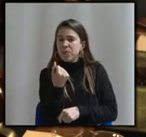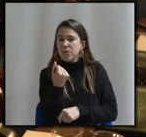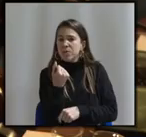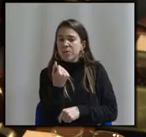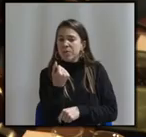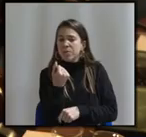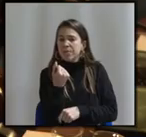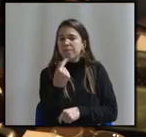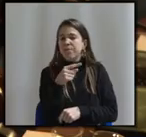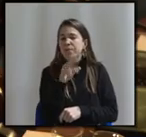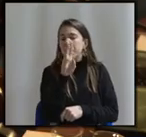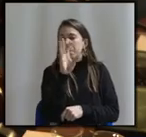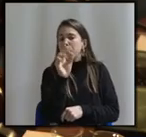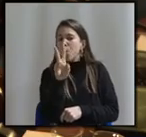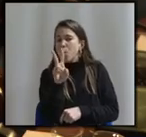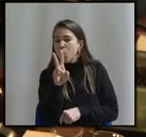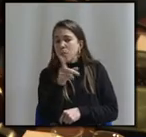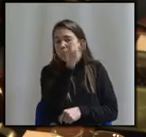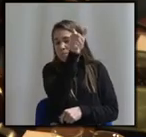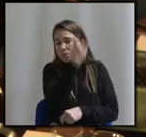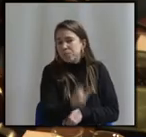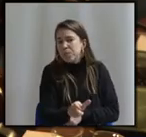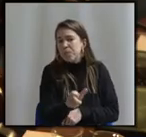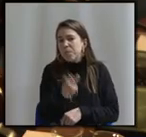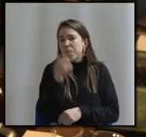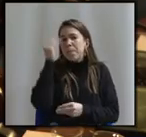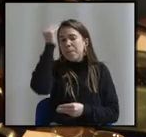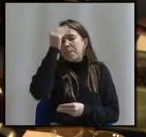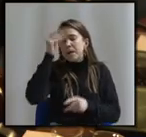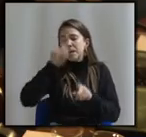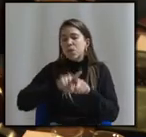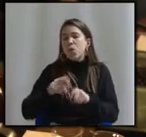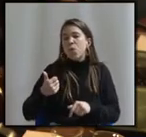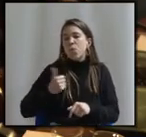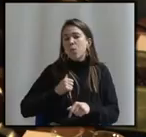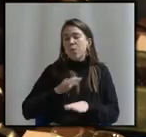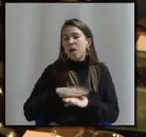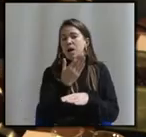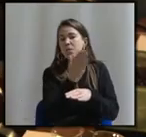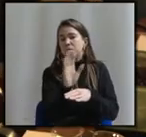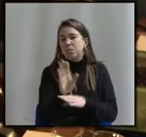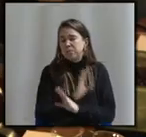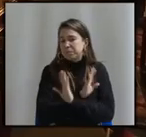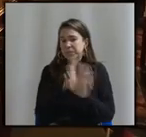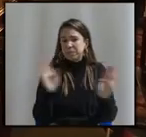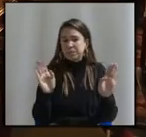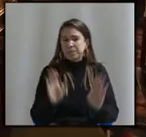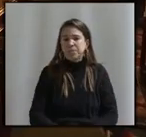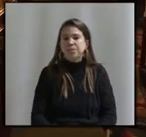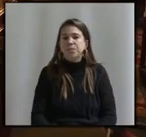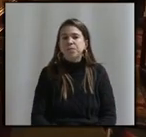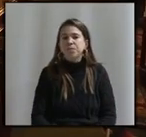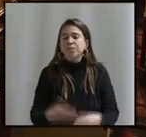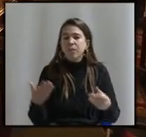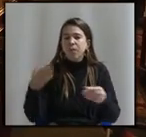d'això del POU, vostè ha tingut una oportunitat per presentar aquesta moció, res més. Doncs passem a